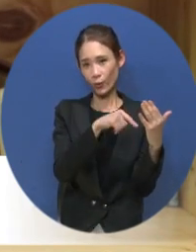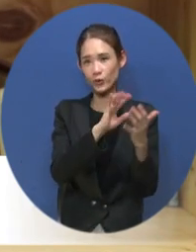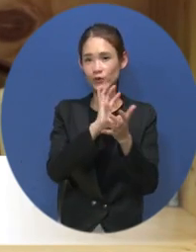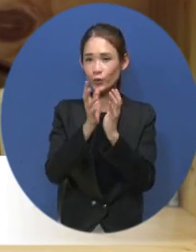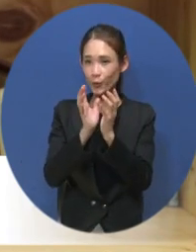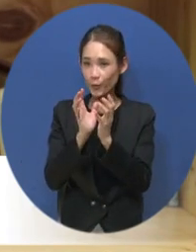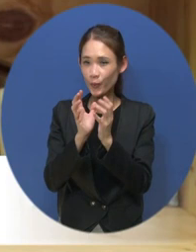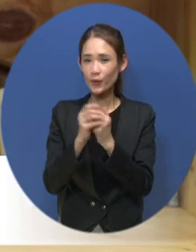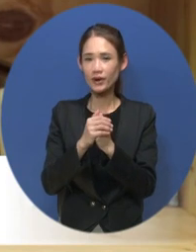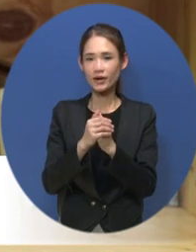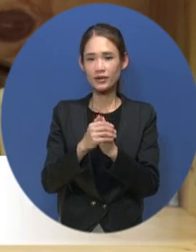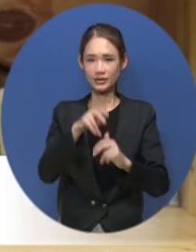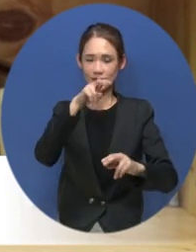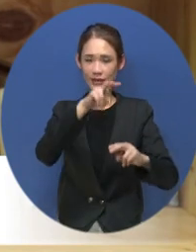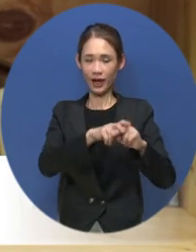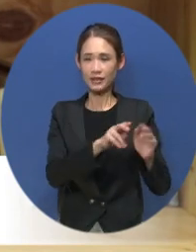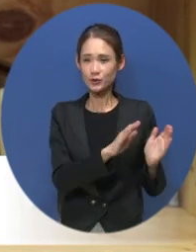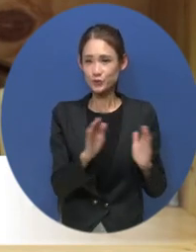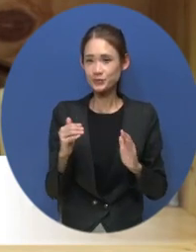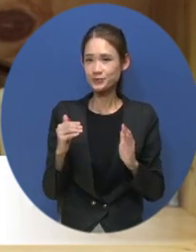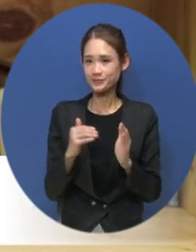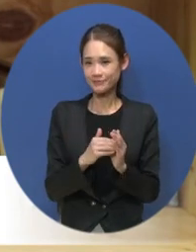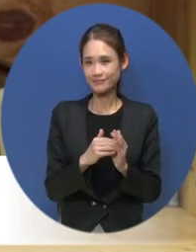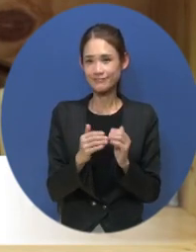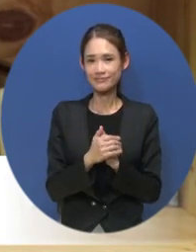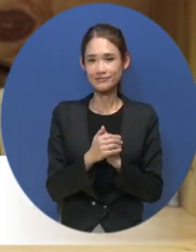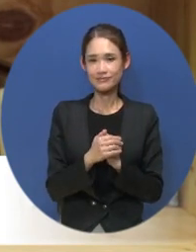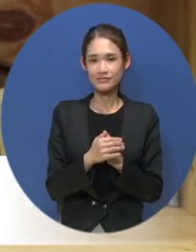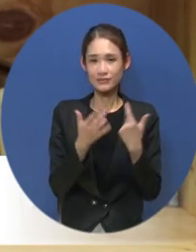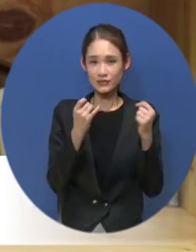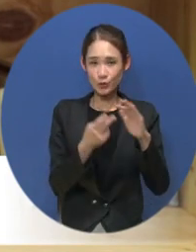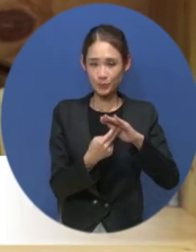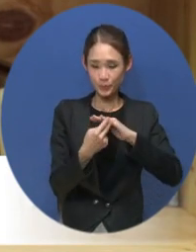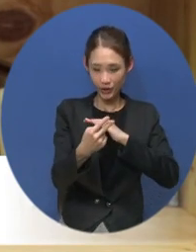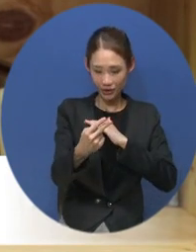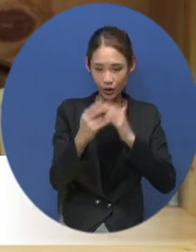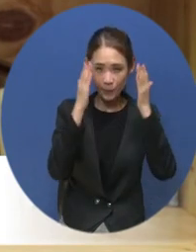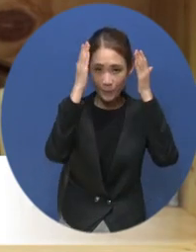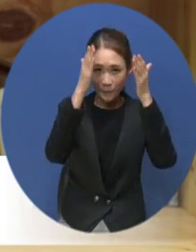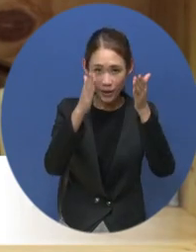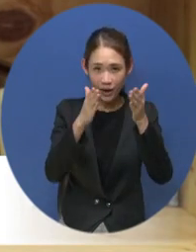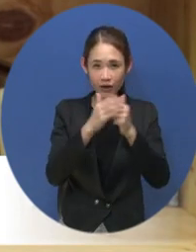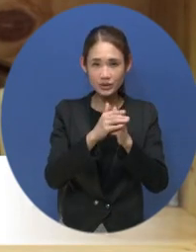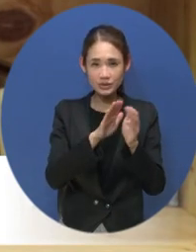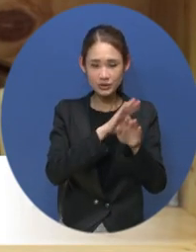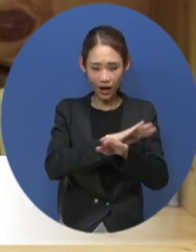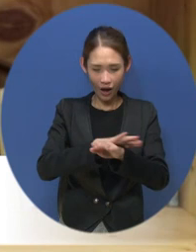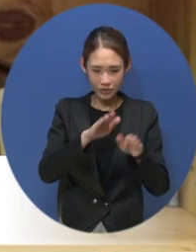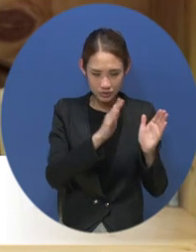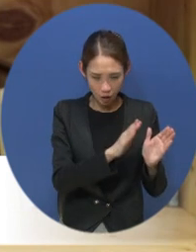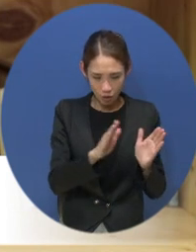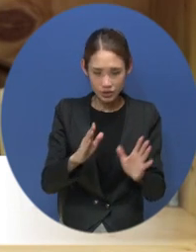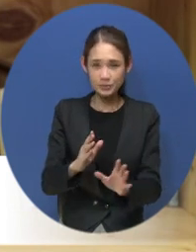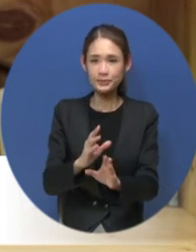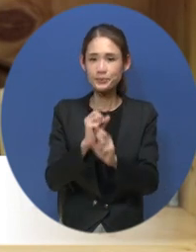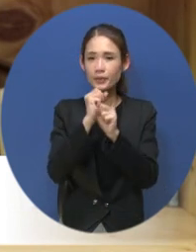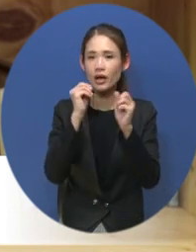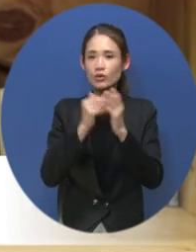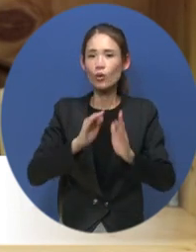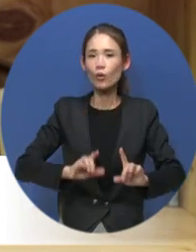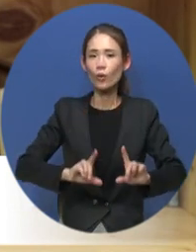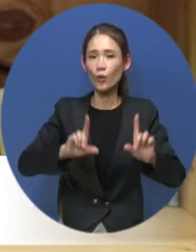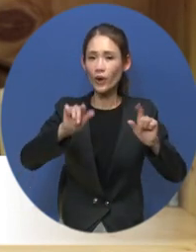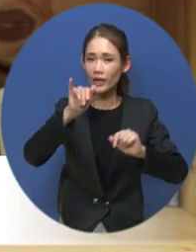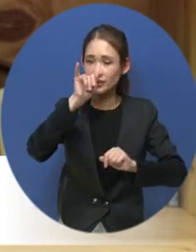교육과 또 토론을 하는 자리를 마련했습니다. 또 이런 비전과 방향성이 잘 정립되어서 올해